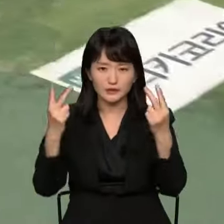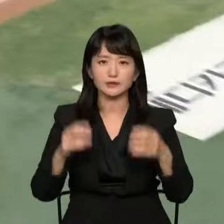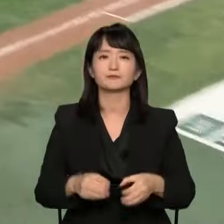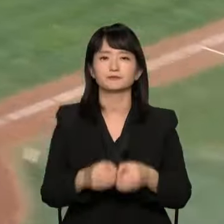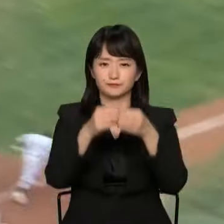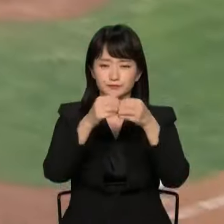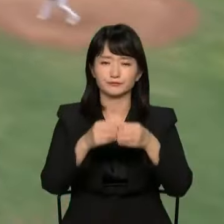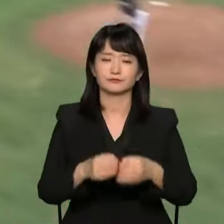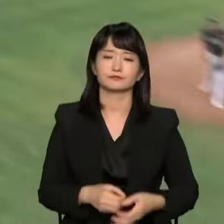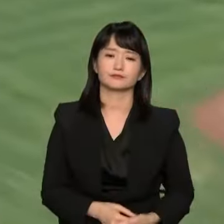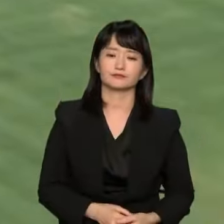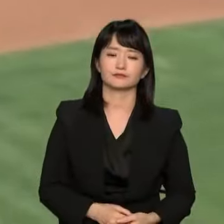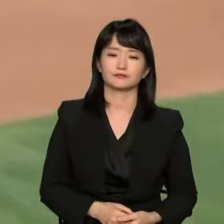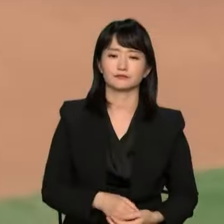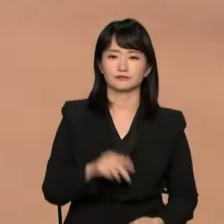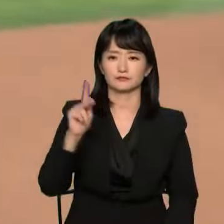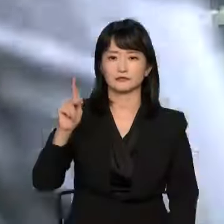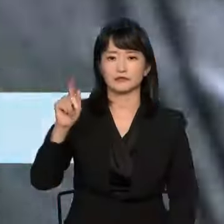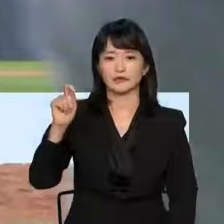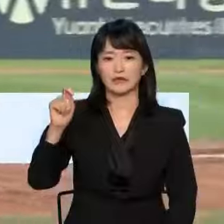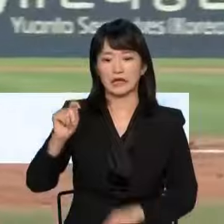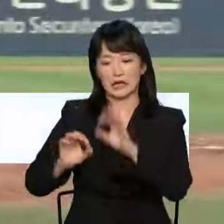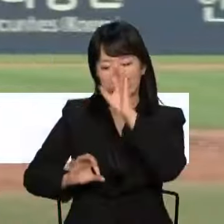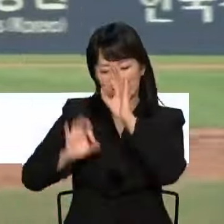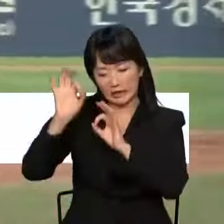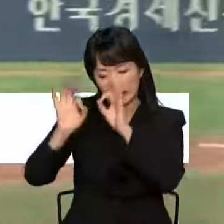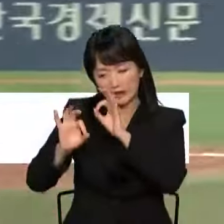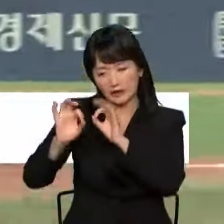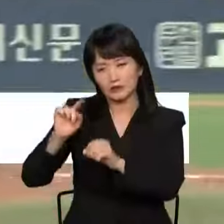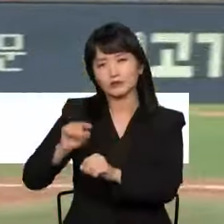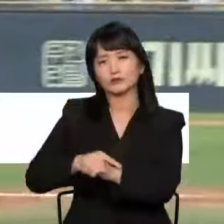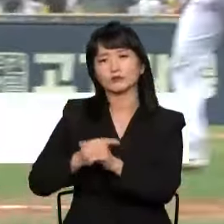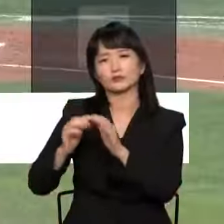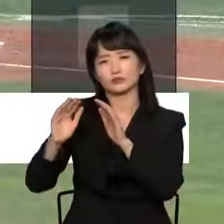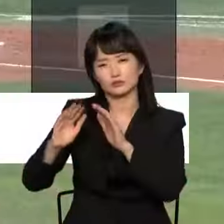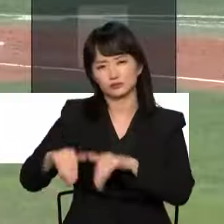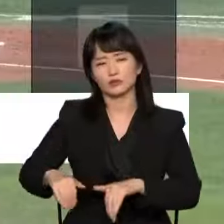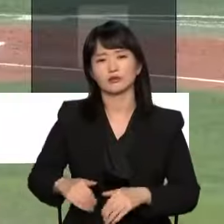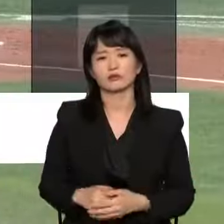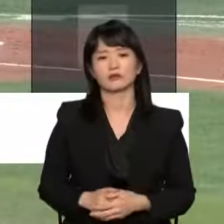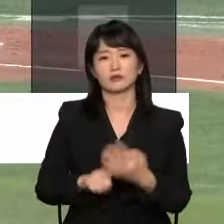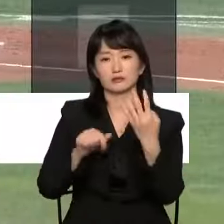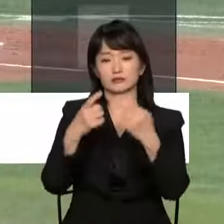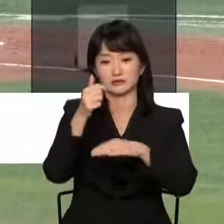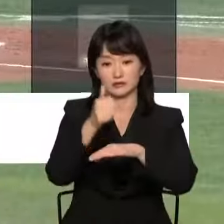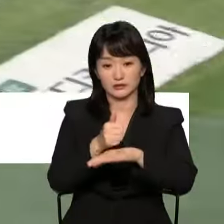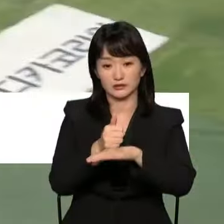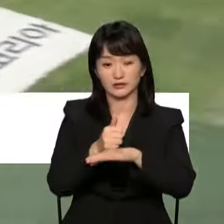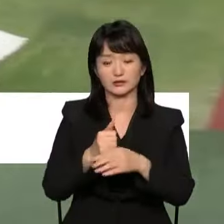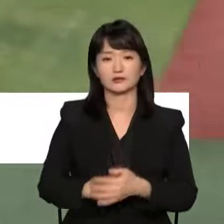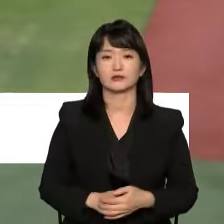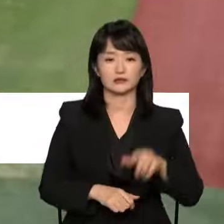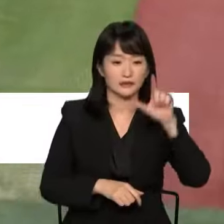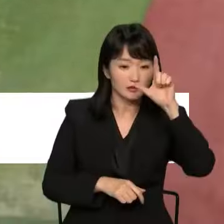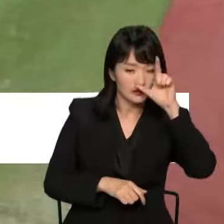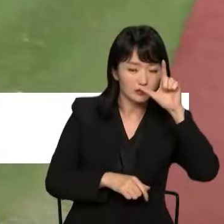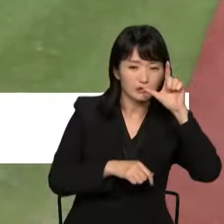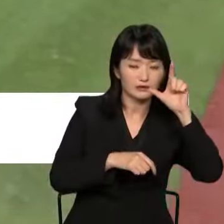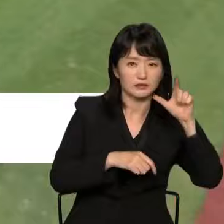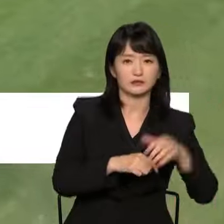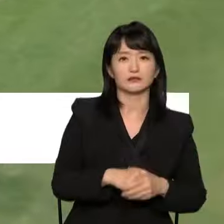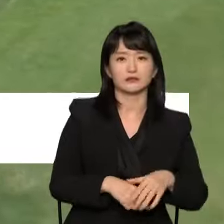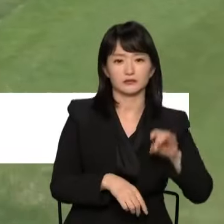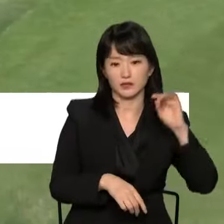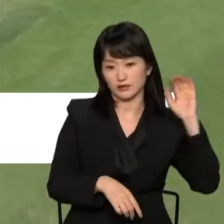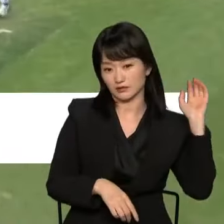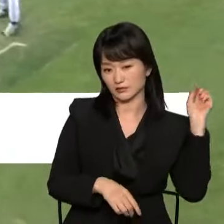돌렸습니다. KT는 뼈아픈 실책에 스스로 무너졌습니다. 4회 말 LG 선두타자 오지환의 내야 안타 때